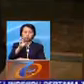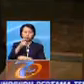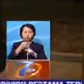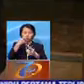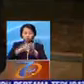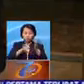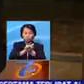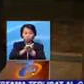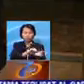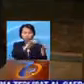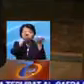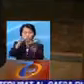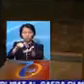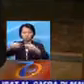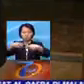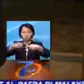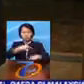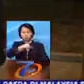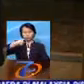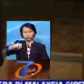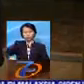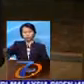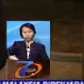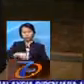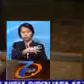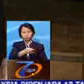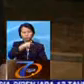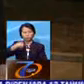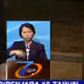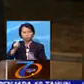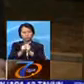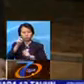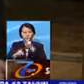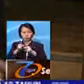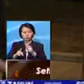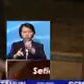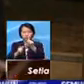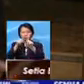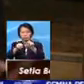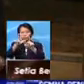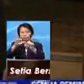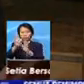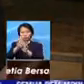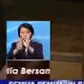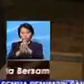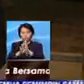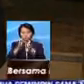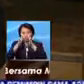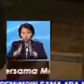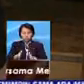ini disumbang oleh pasaran China. China dengan penduduknya 1.3 bilion